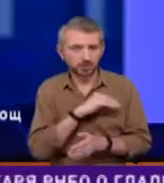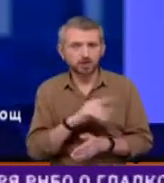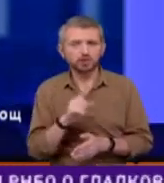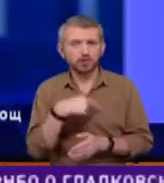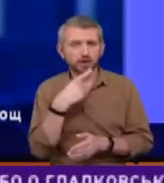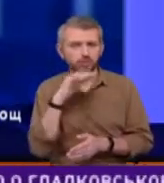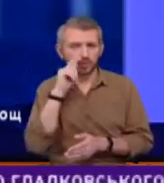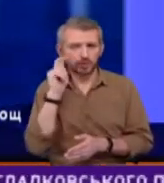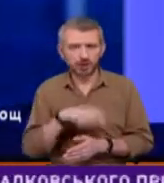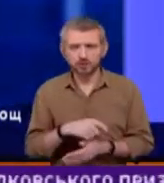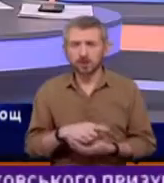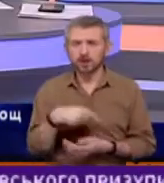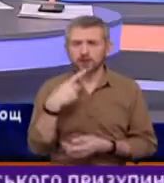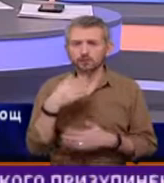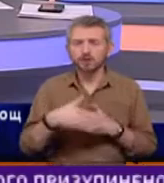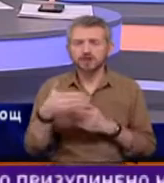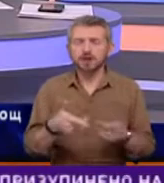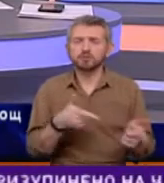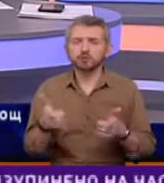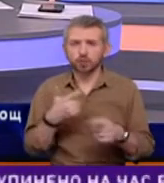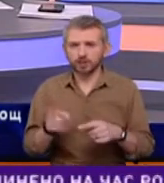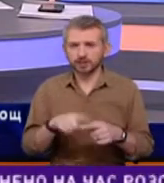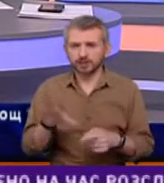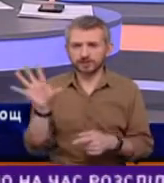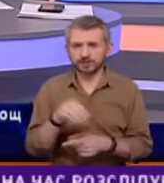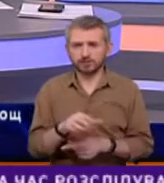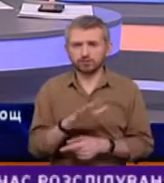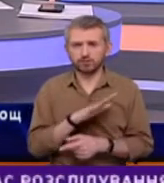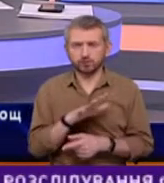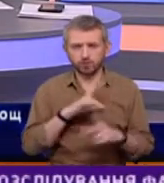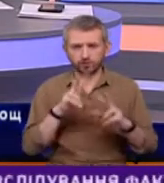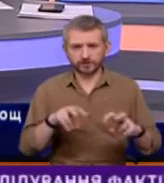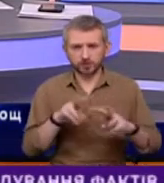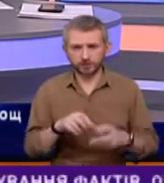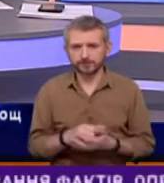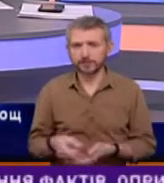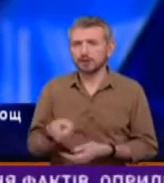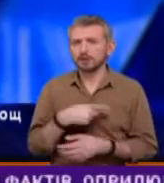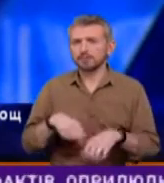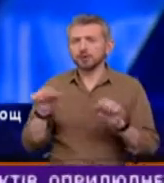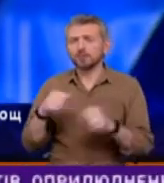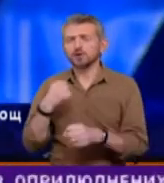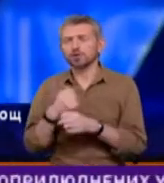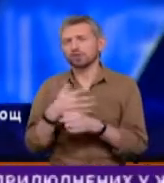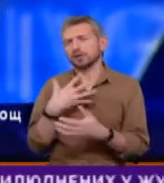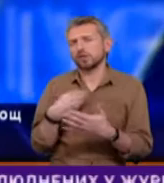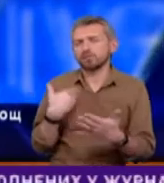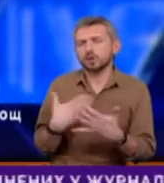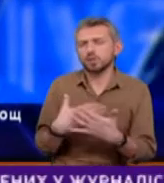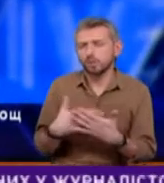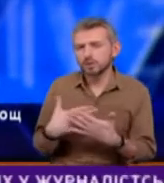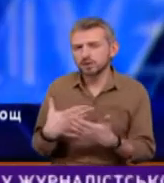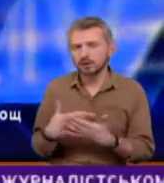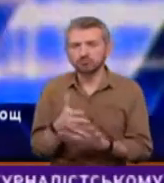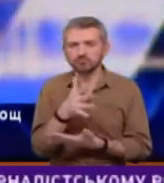що казати про Україну. На стадії підготовки це все було розглянуто. Ну, ми можемо робити свої припущення, так. І нам